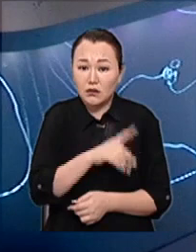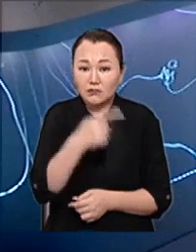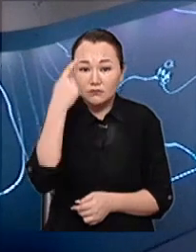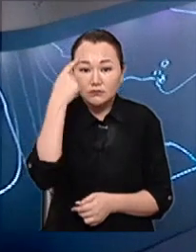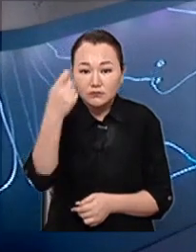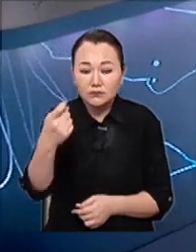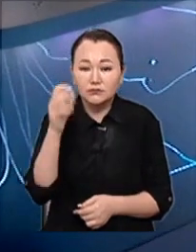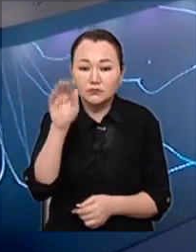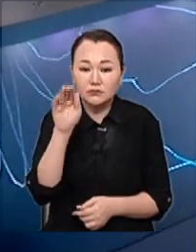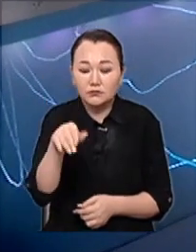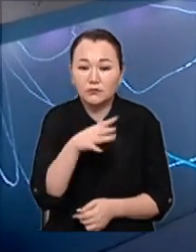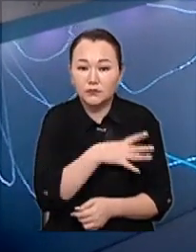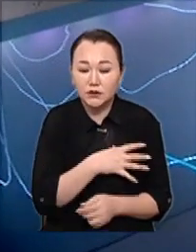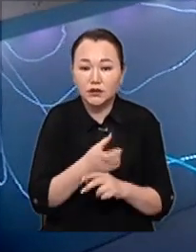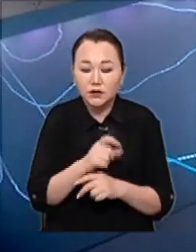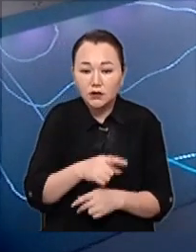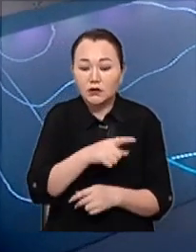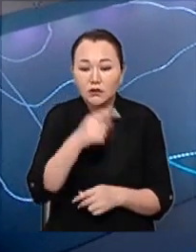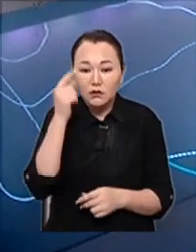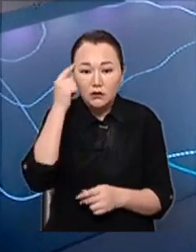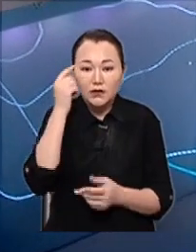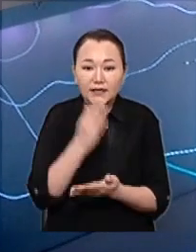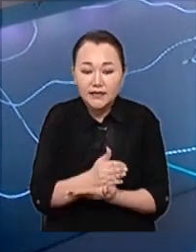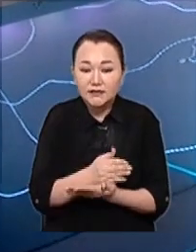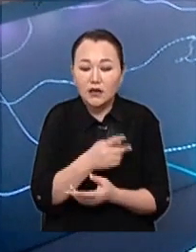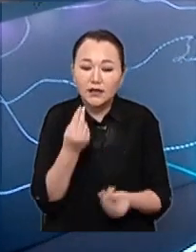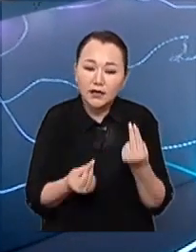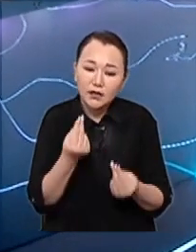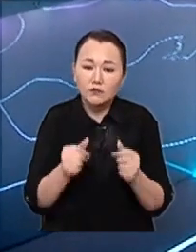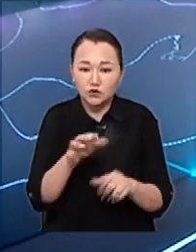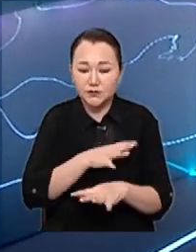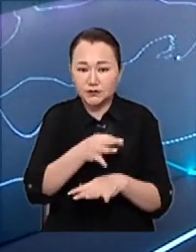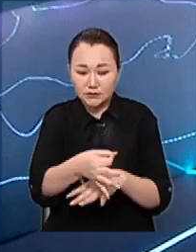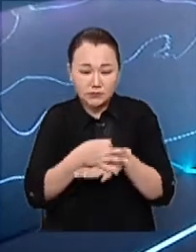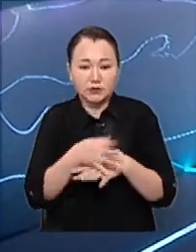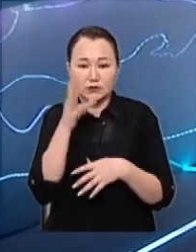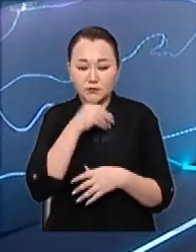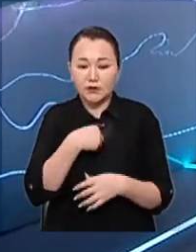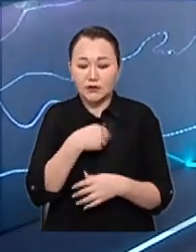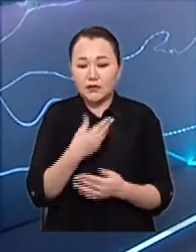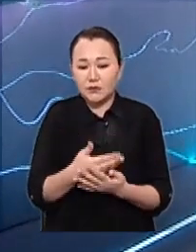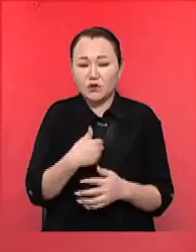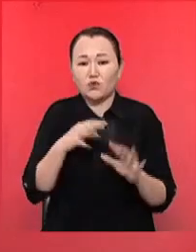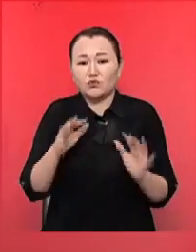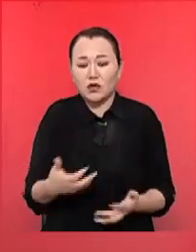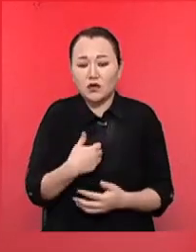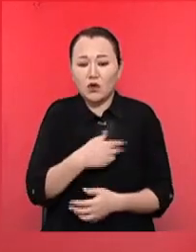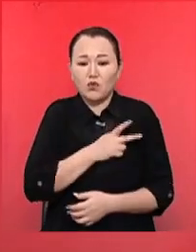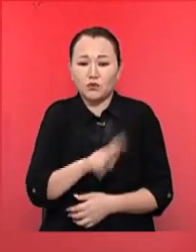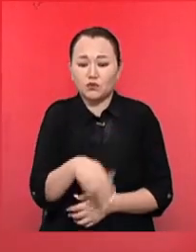атыр ата-анасына, сондай ой келіп атыр деп. Ол ойнап жүріп те айтуы мүмкін. Мысалы, мен өзім шаршадым, өлгім келіп